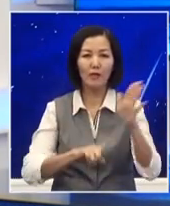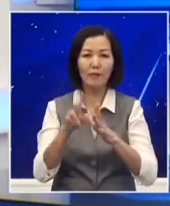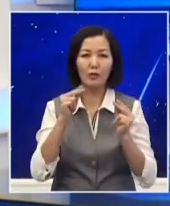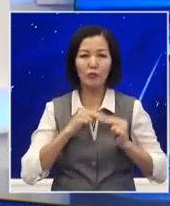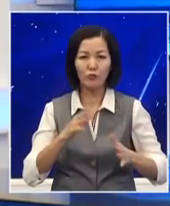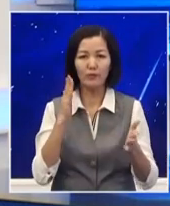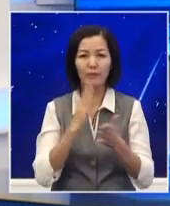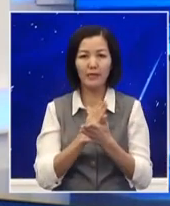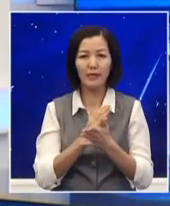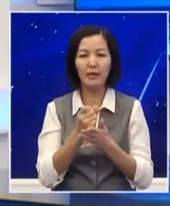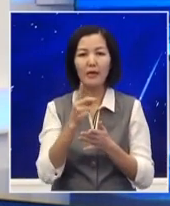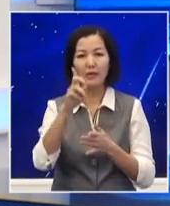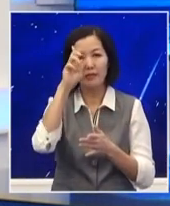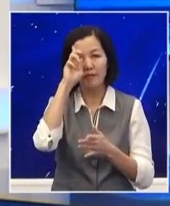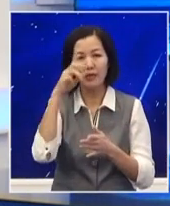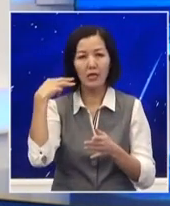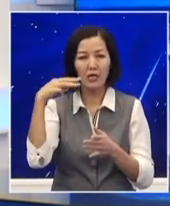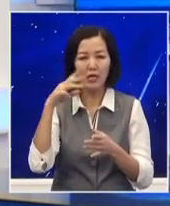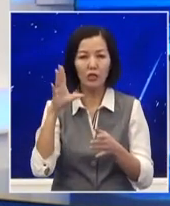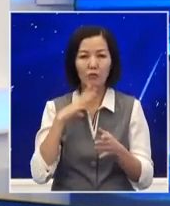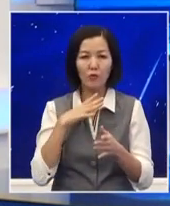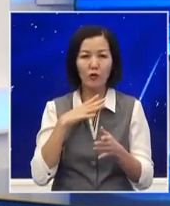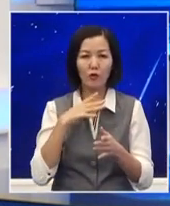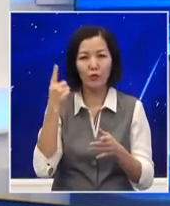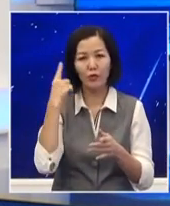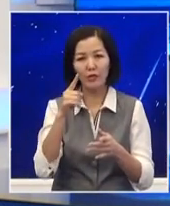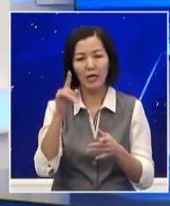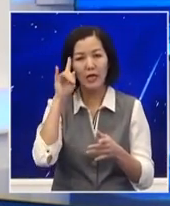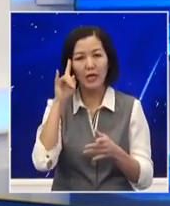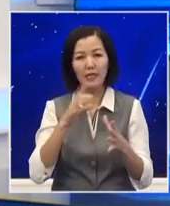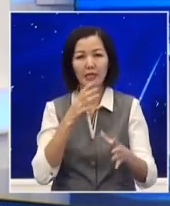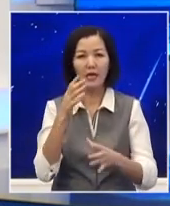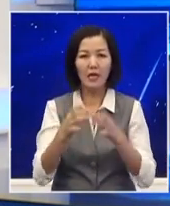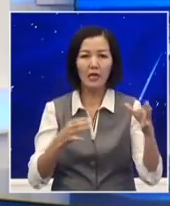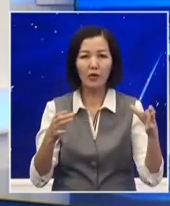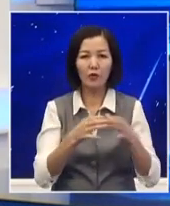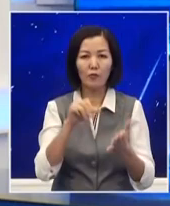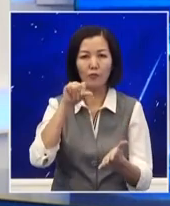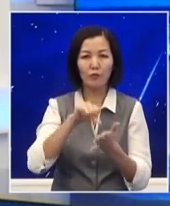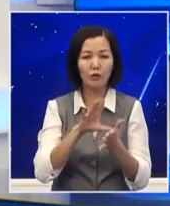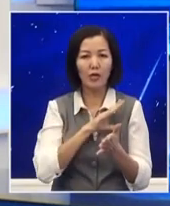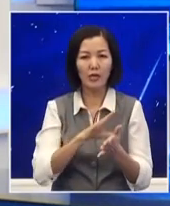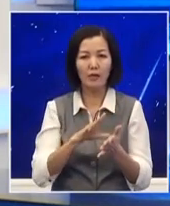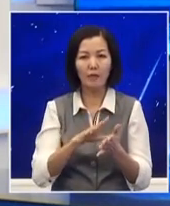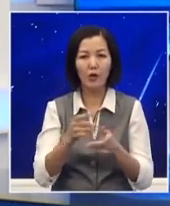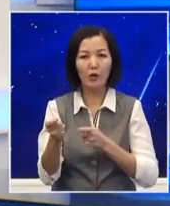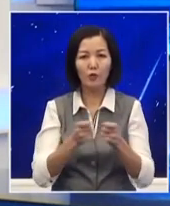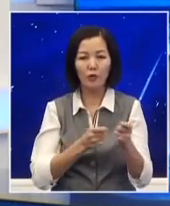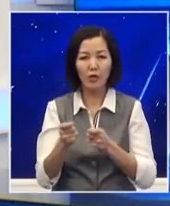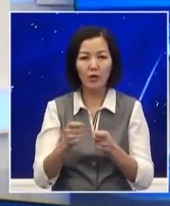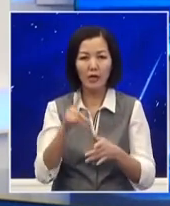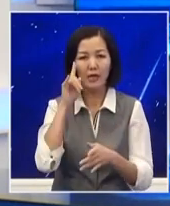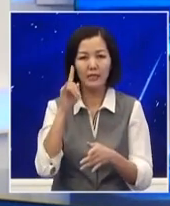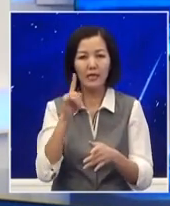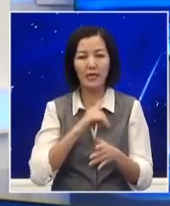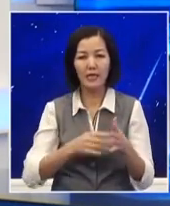істеп келеді. Бірнеше мемлекетте елші болды. Оның пікірінше еліміздің халықаралық ұйымдарға мүше ғана емес, төрағалық етуі де